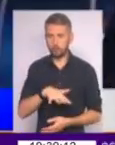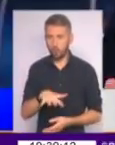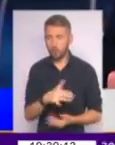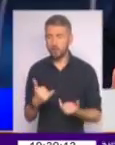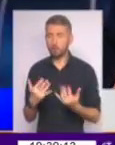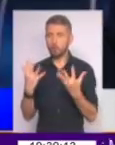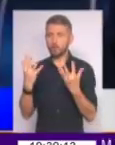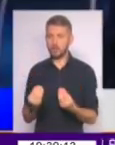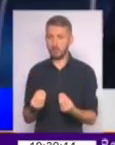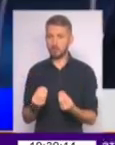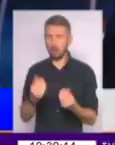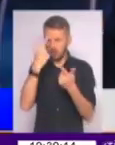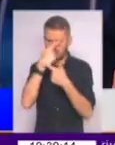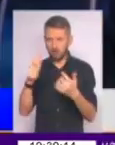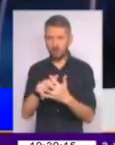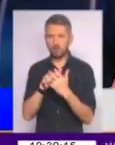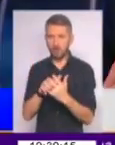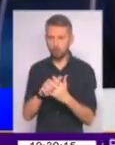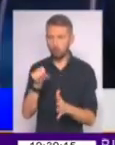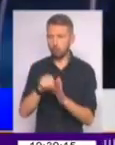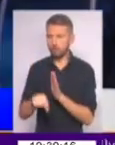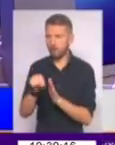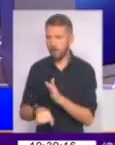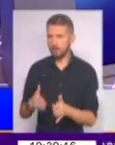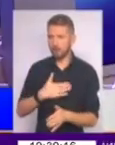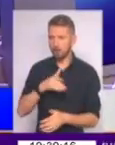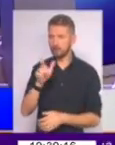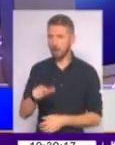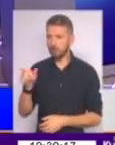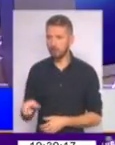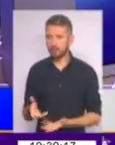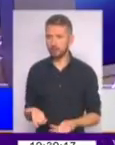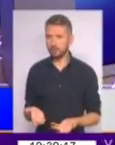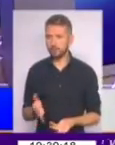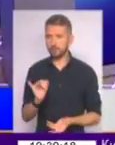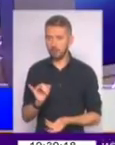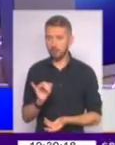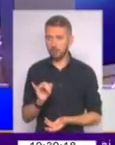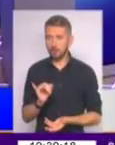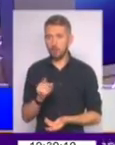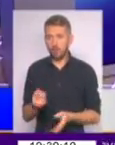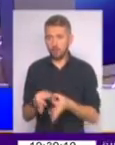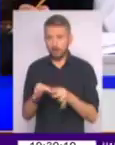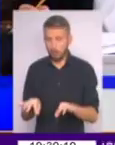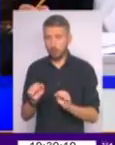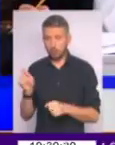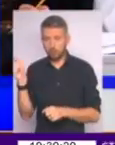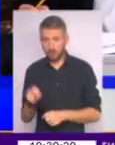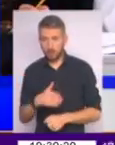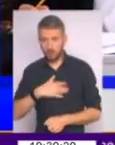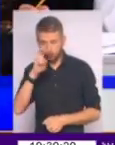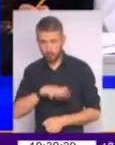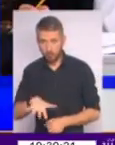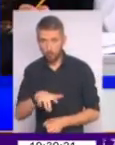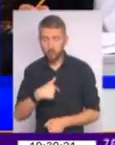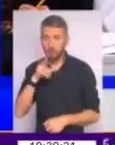сегодняшний день объявил войну, убивает наших граждан, и он свободно может еще приехать в нашу страну.